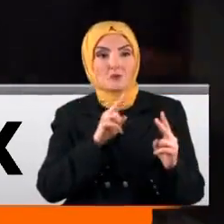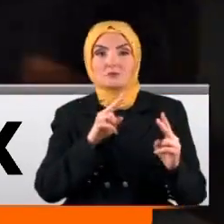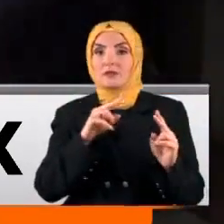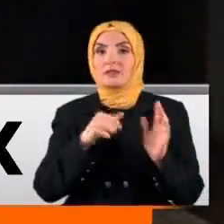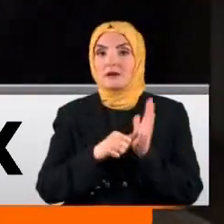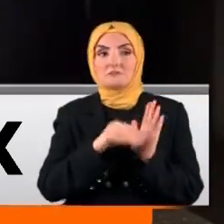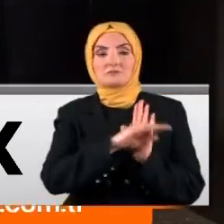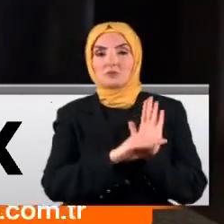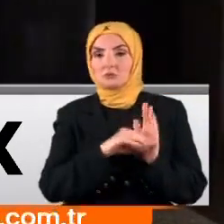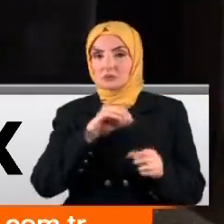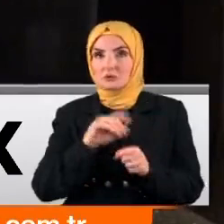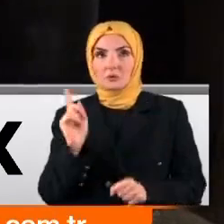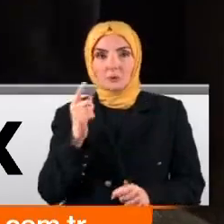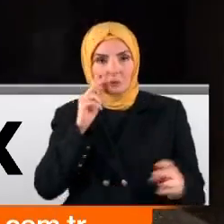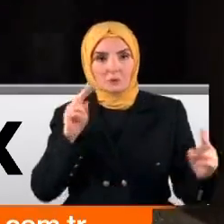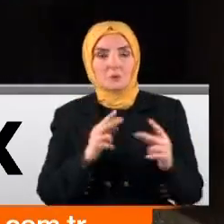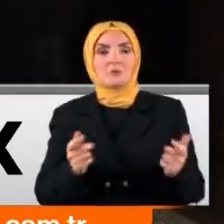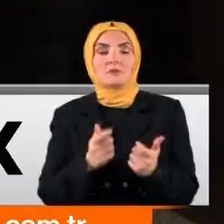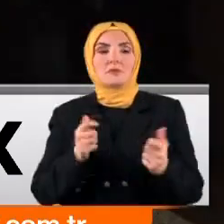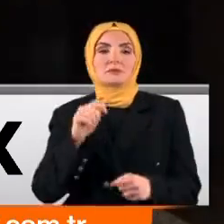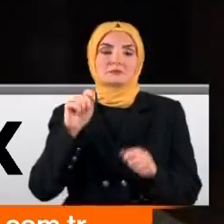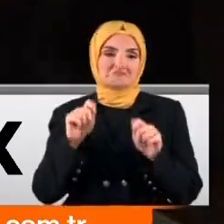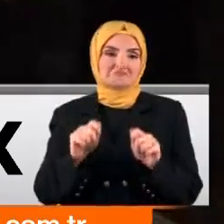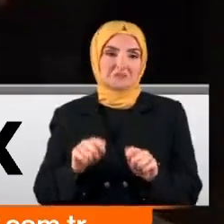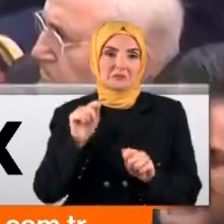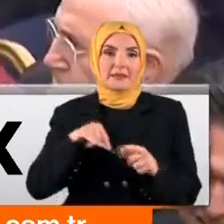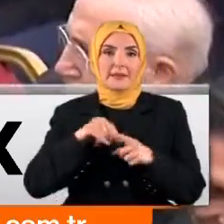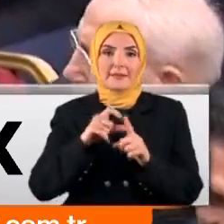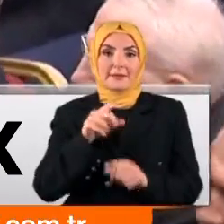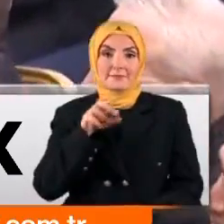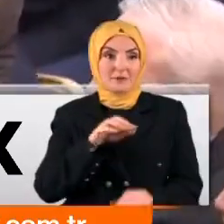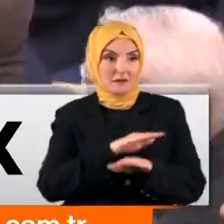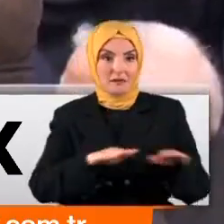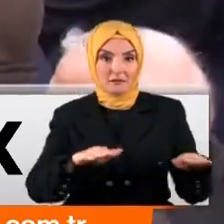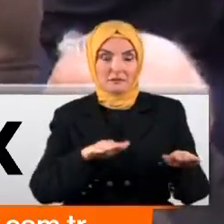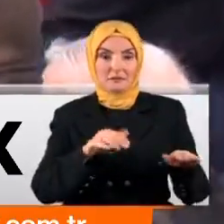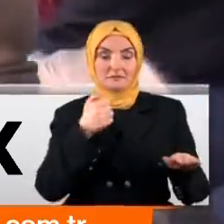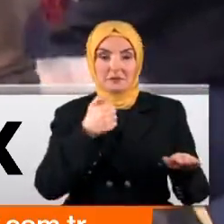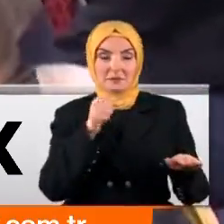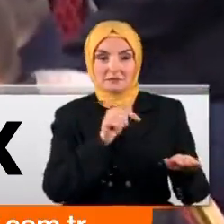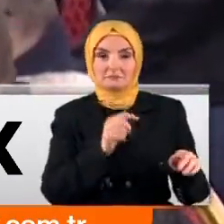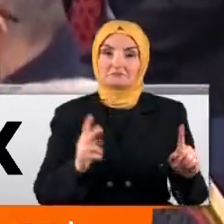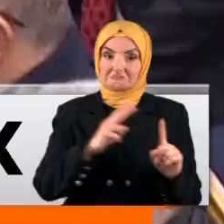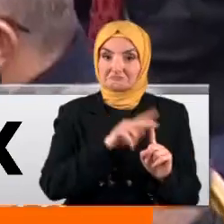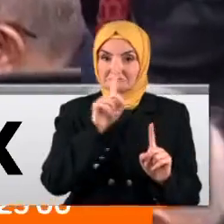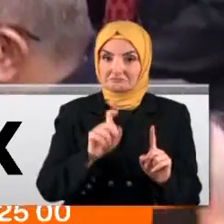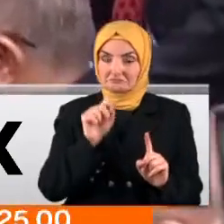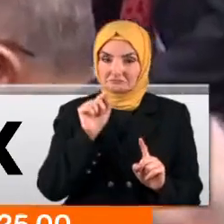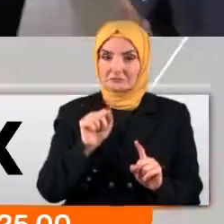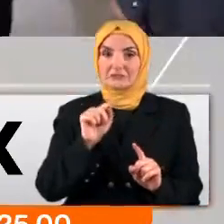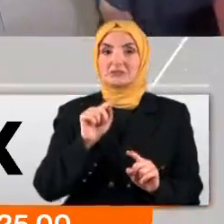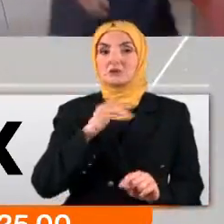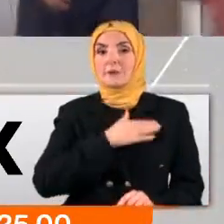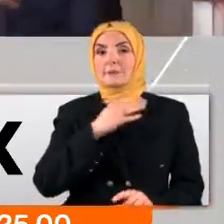toplandı. HDP altılı masaya mı oturuyor sorusu için ipucunuysa CHP İstanbul İl Başkanı Canan Kaftancıoğlu